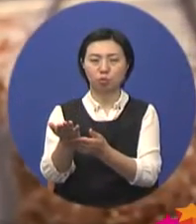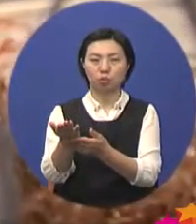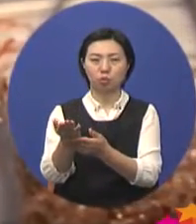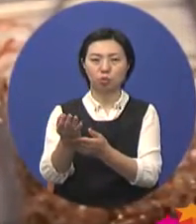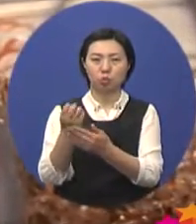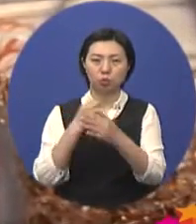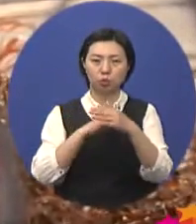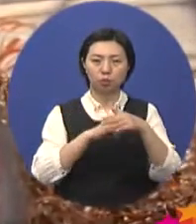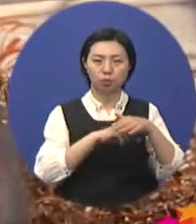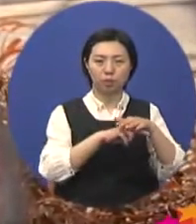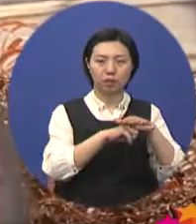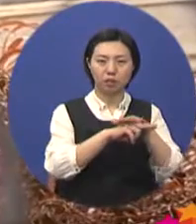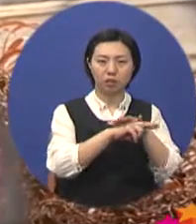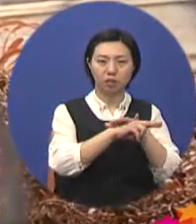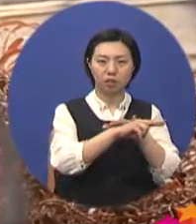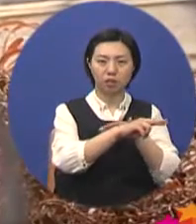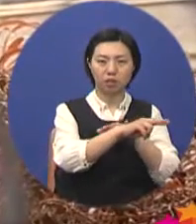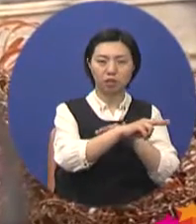바라는